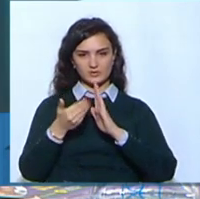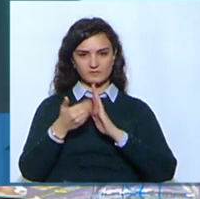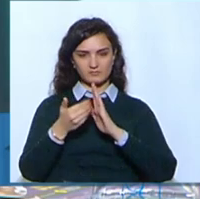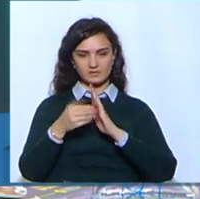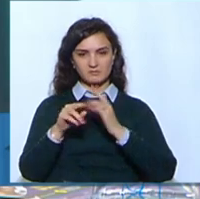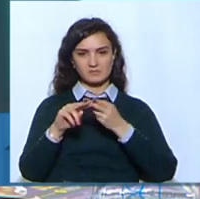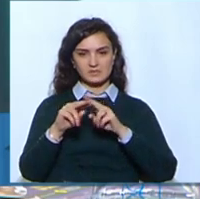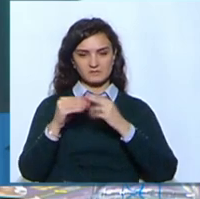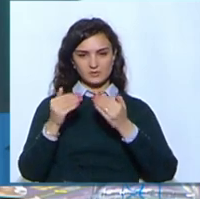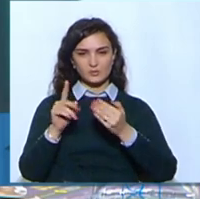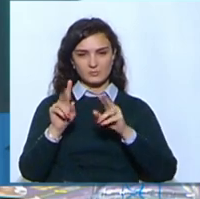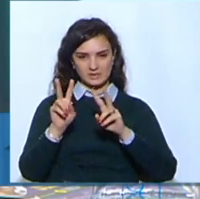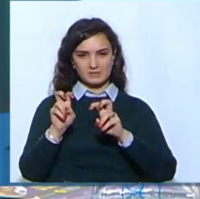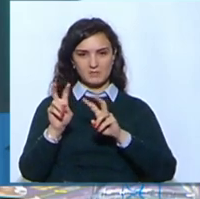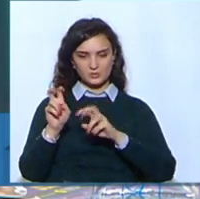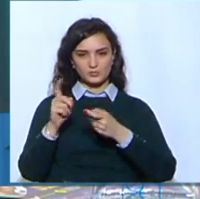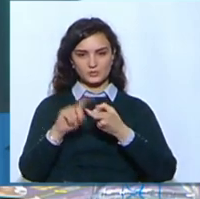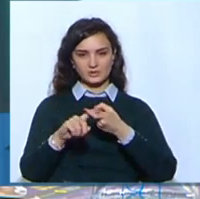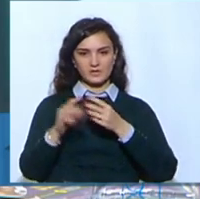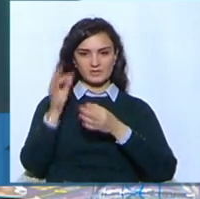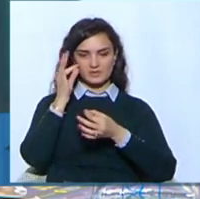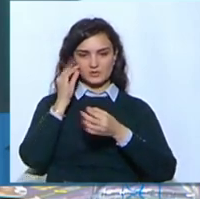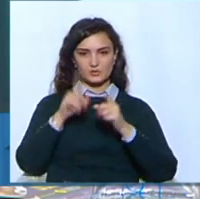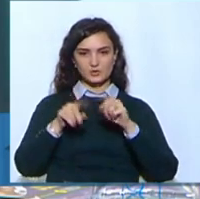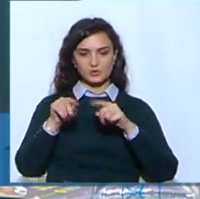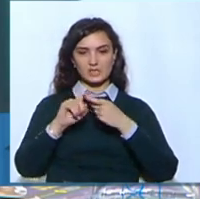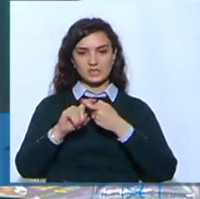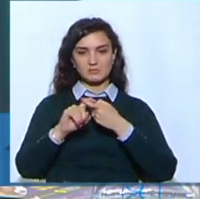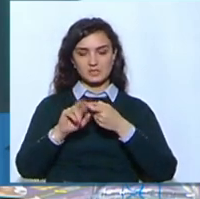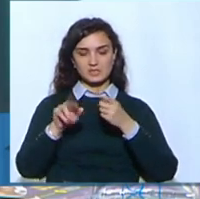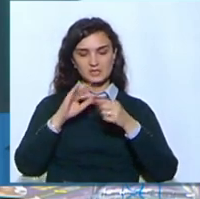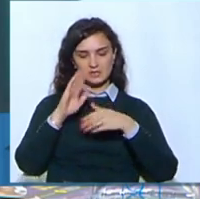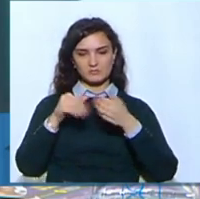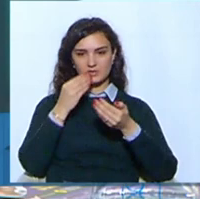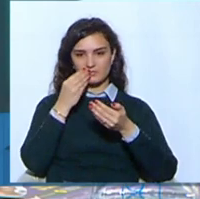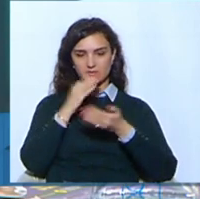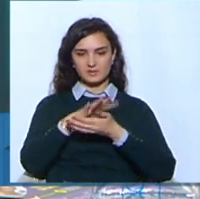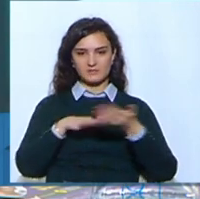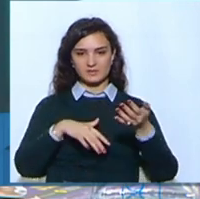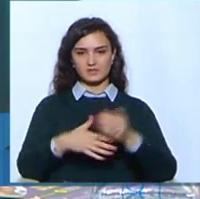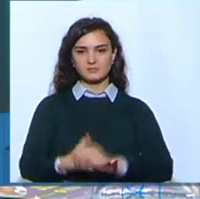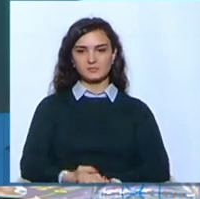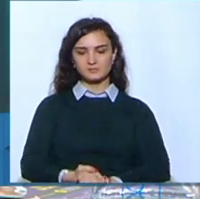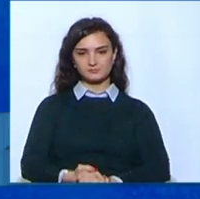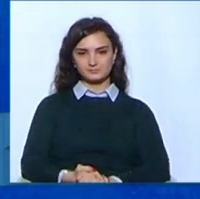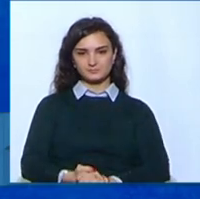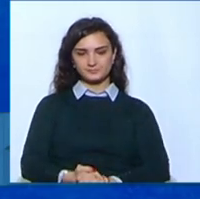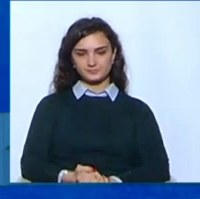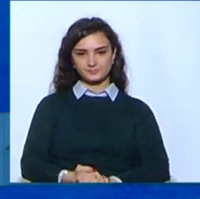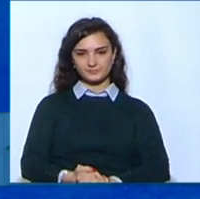რჩევები იმისათვის, რომ თემატურად გავიხსენოთ კიდევ ზოგიერთი ინფექცია და შემდეგ კვების ბლოგით გავაგრძელებთ.